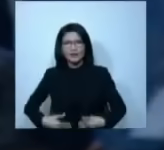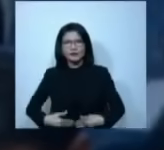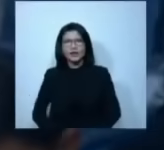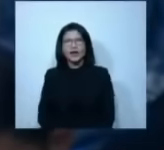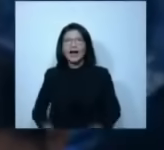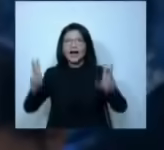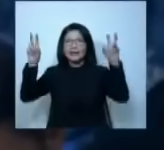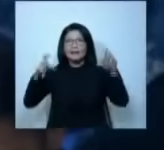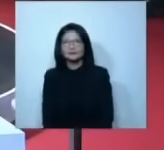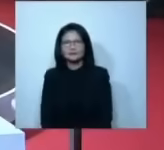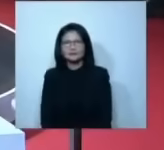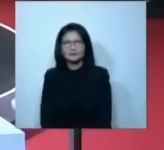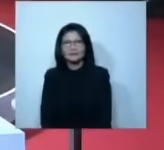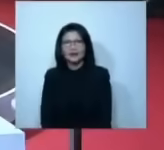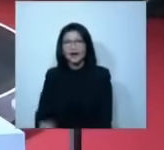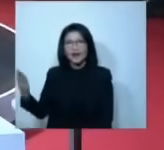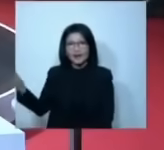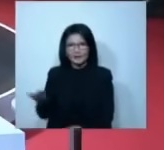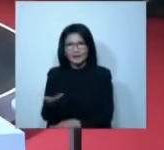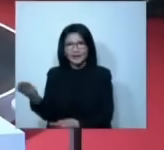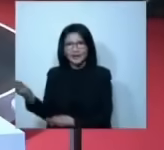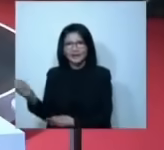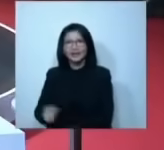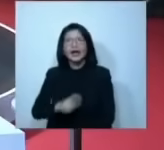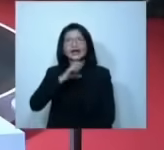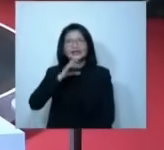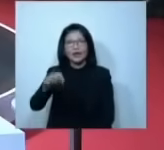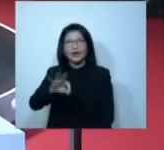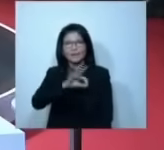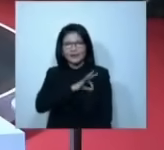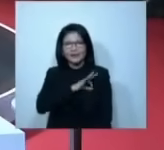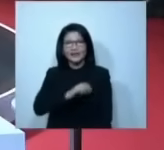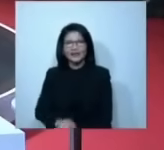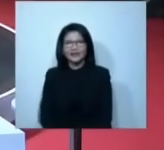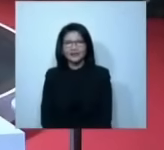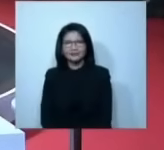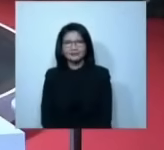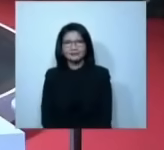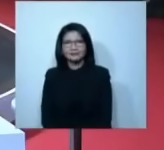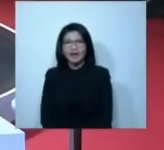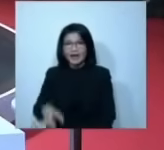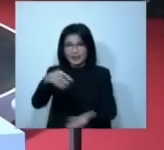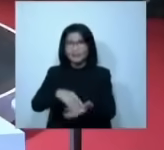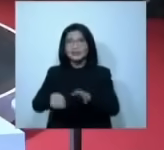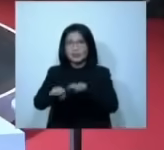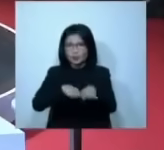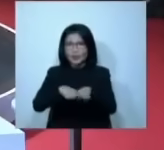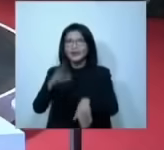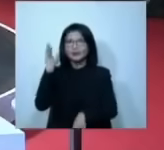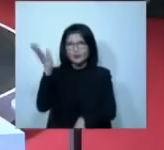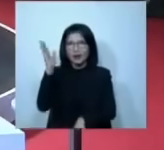menyimpulkan tinggal 5% 4% ini seperti sudah final wong ee angka Golput aja lebih tinggi dari itu